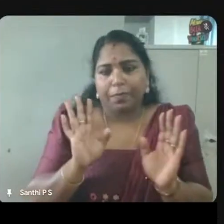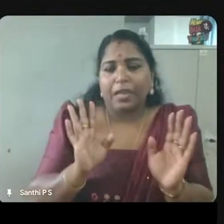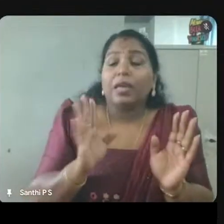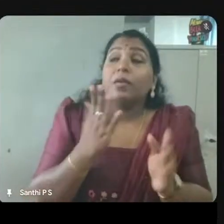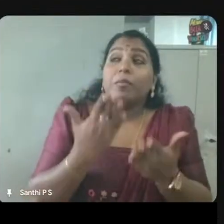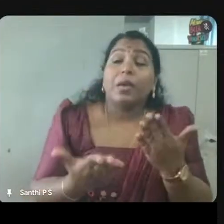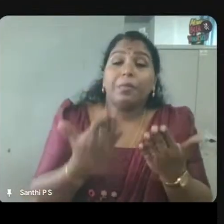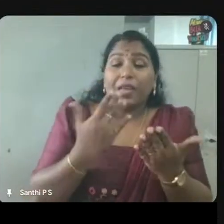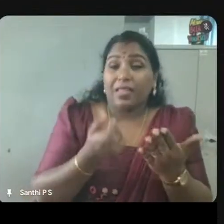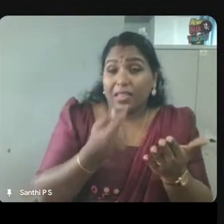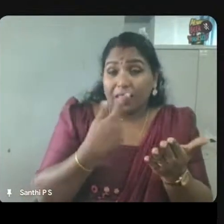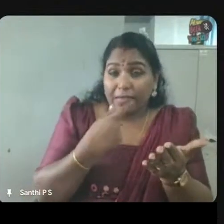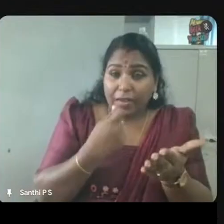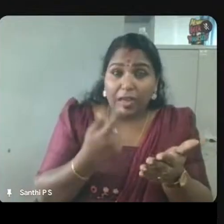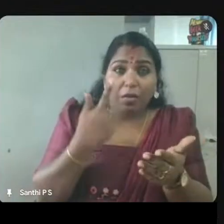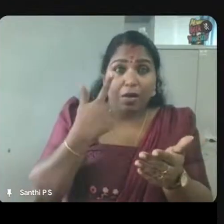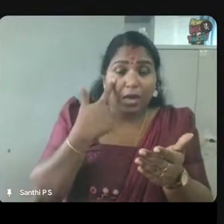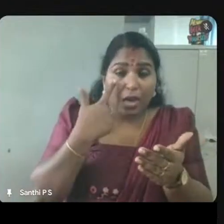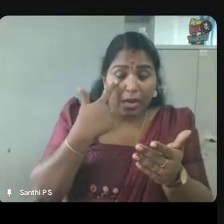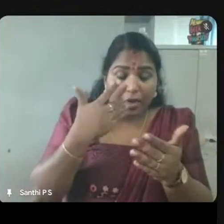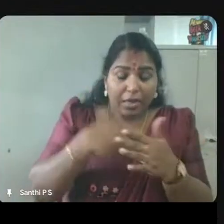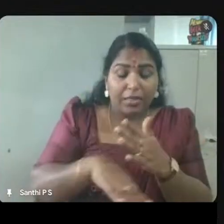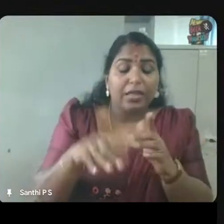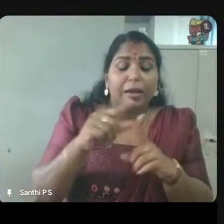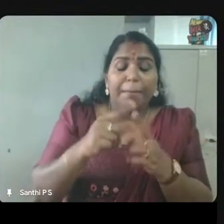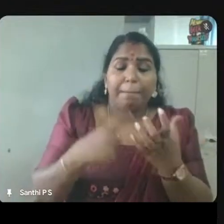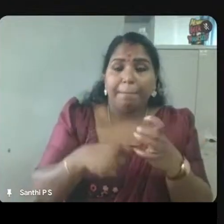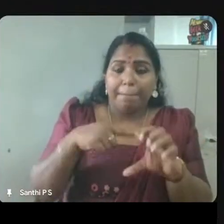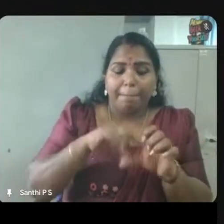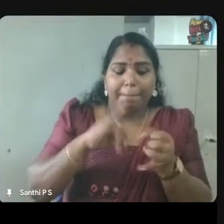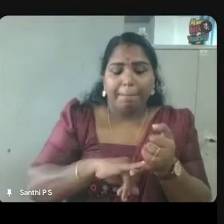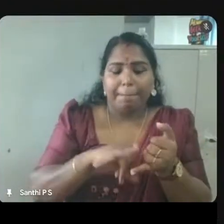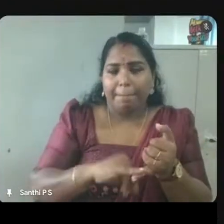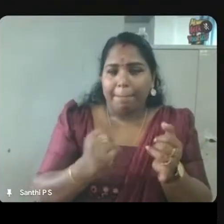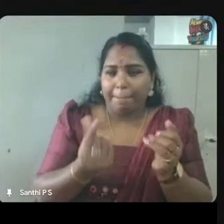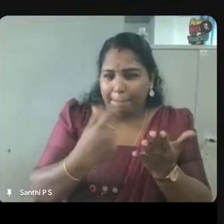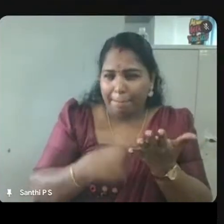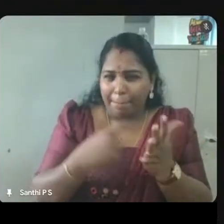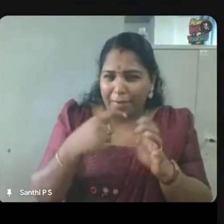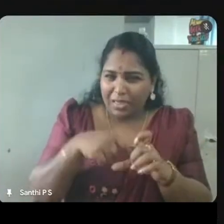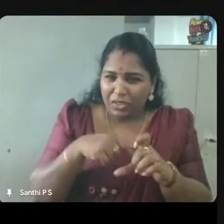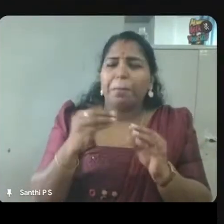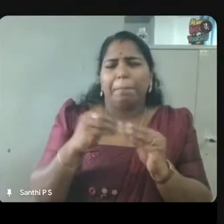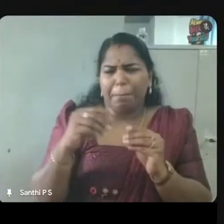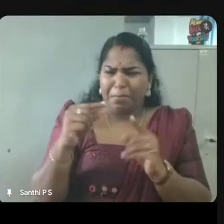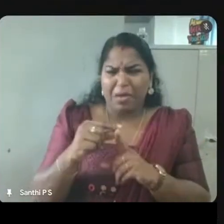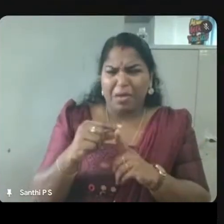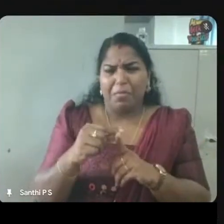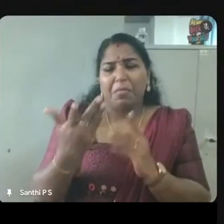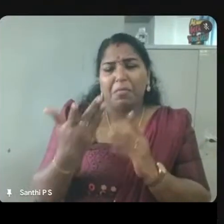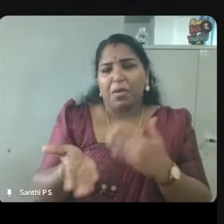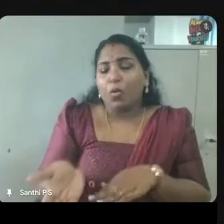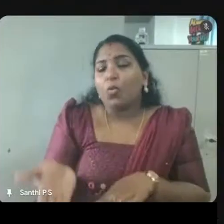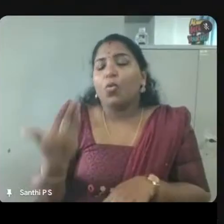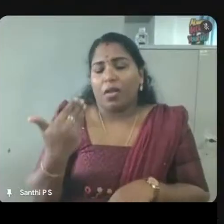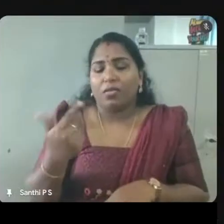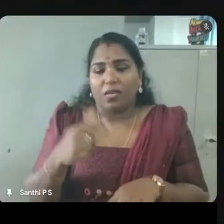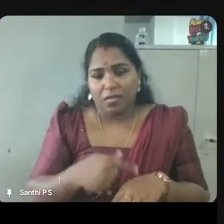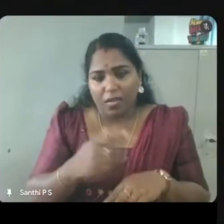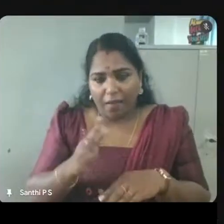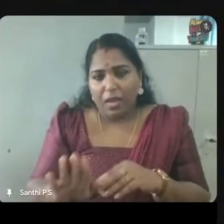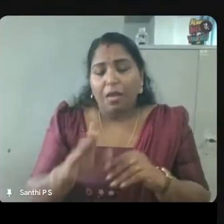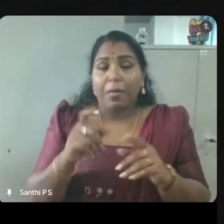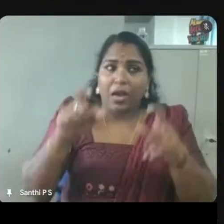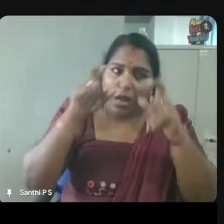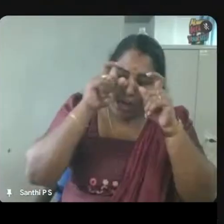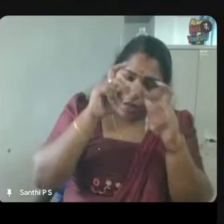സാധ്യതയുണ്ട്, അതുകൊണ്ടും കാഴ്ചക്കുറവ് വരാം. സോ ഇതെല്ലാം നമ്മൾ ചെക്ക് ചെയ്തിട്ട് നമ്മൾ കണ്ണാടി എല്ലാം നോക്കിയിട്ട് നമുക്ക് ഡിസൈഡ് ചെയ്യാൻ